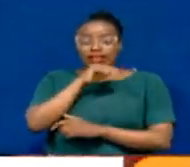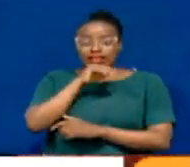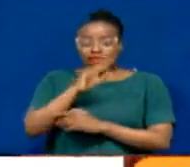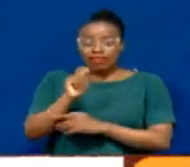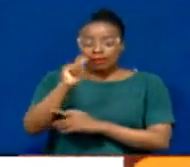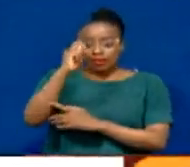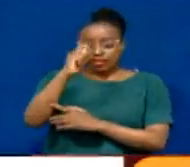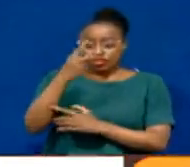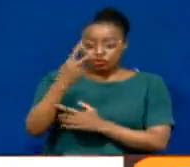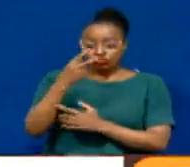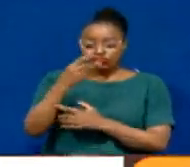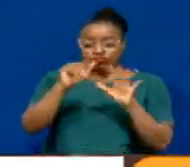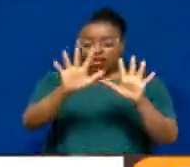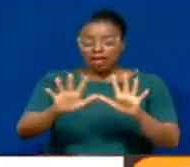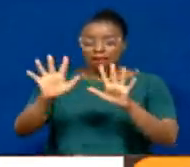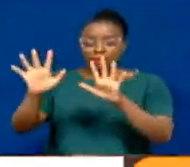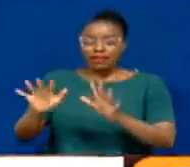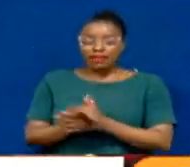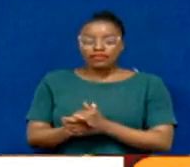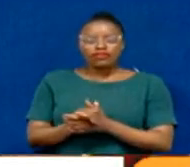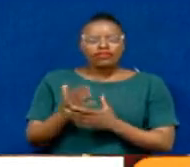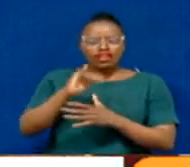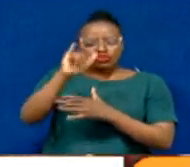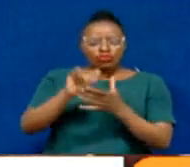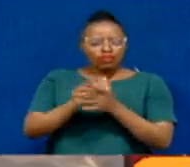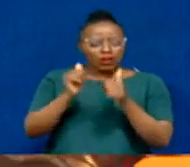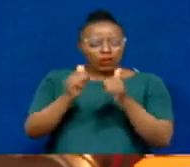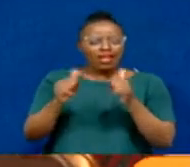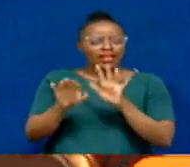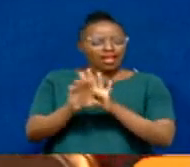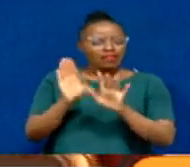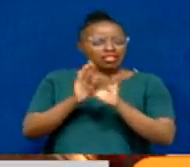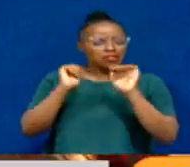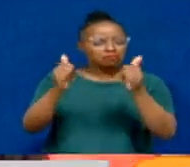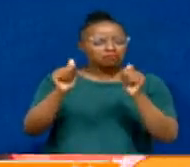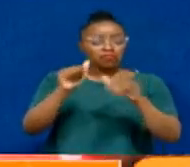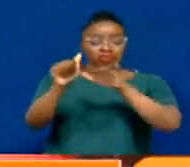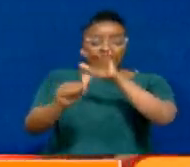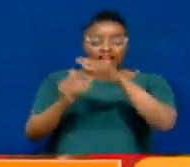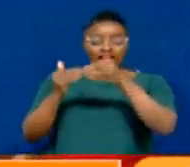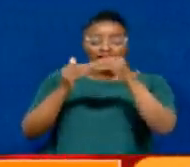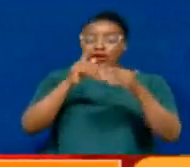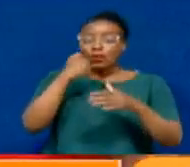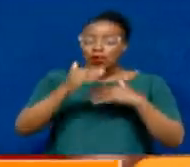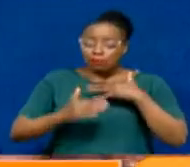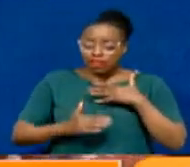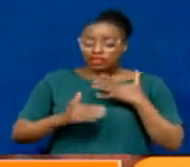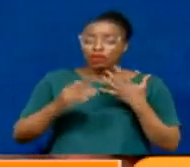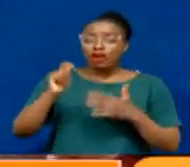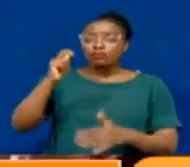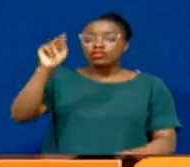in the presidential race. Kiko imara, kiko sawa sawa, chini ya uongozi wa